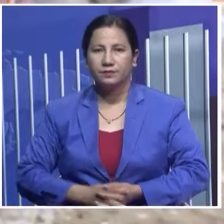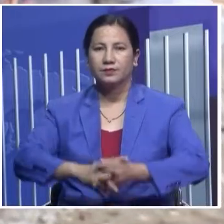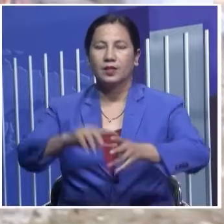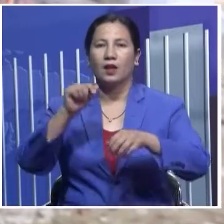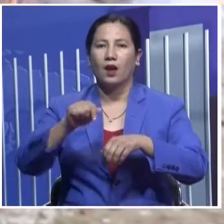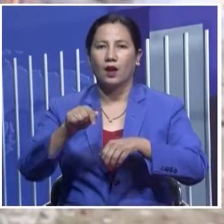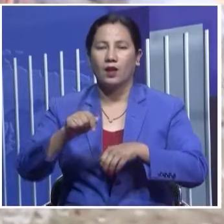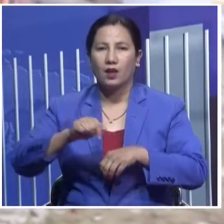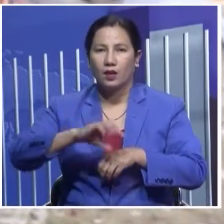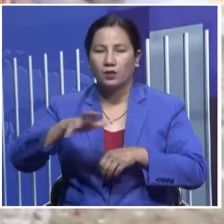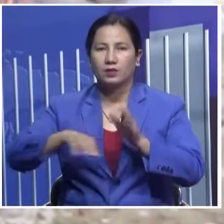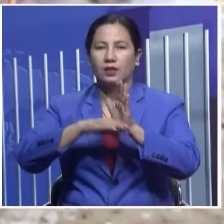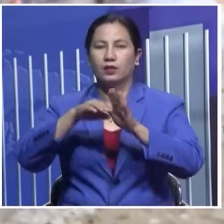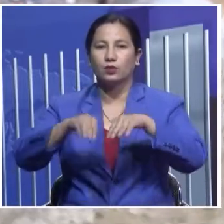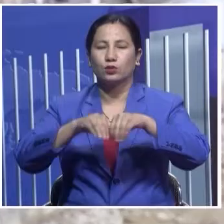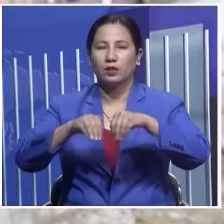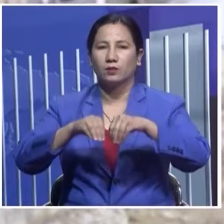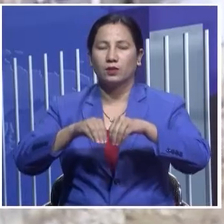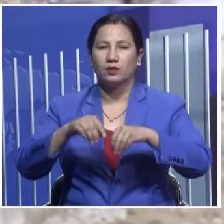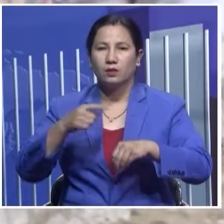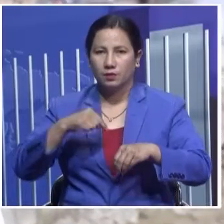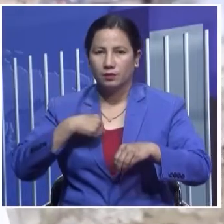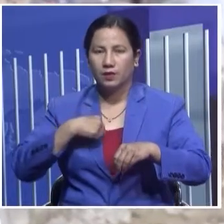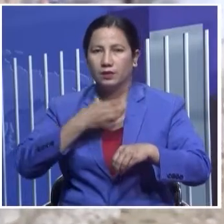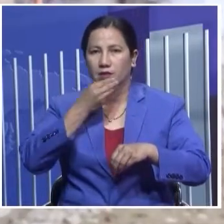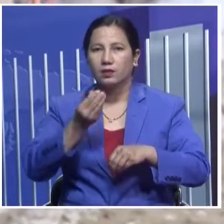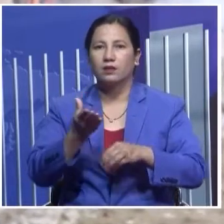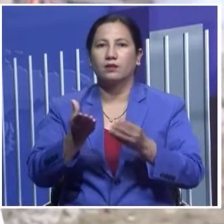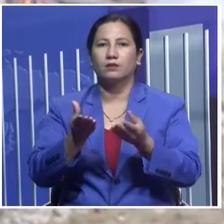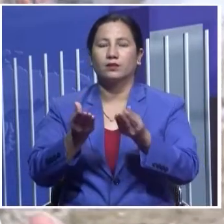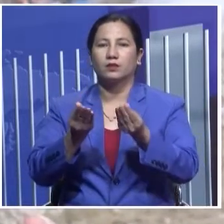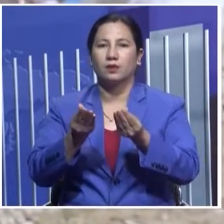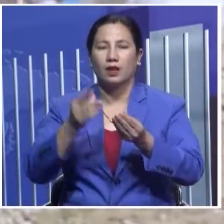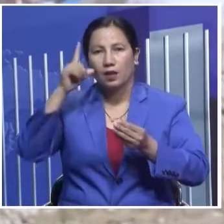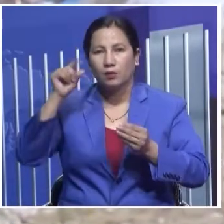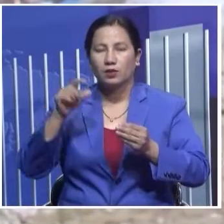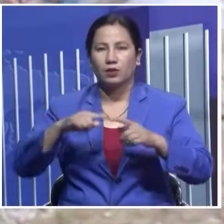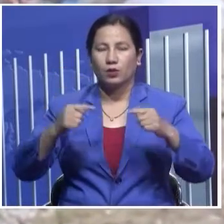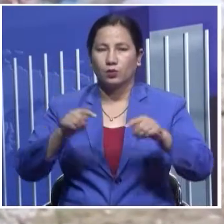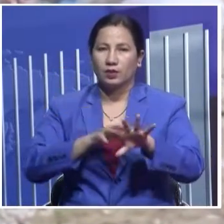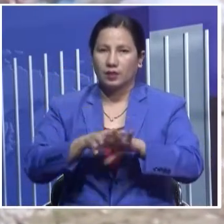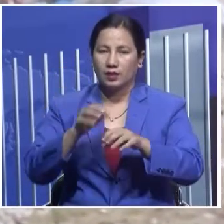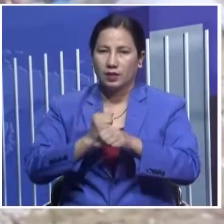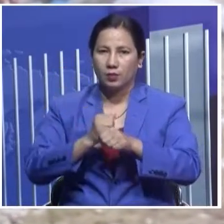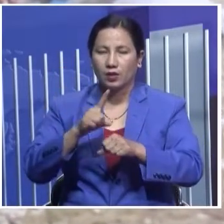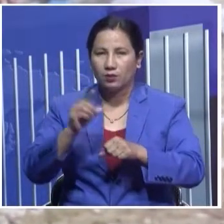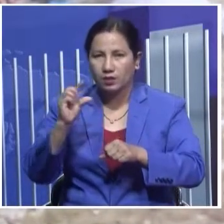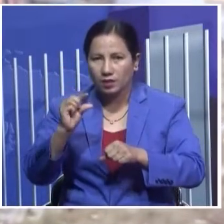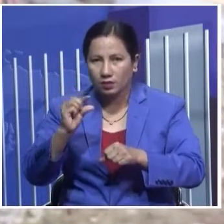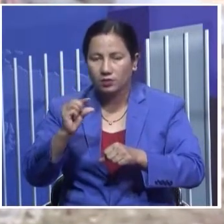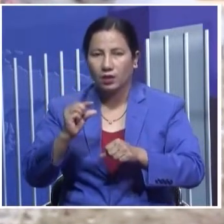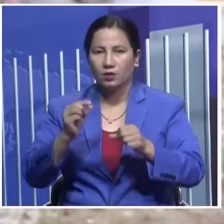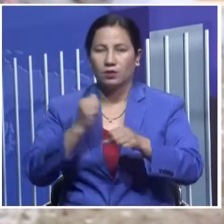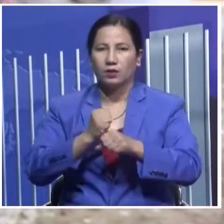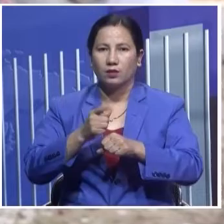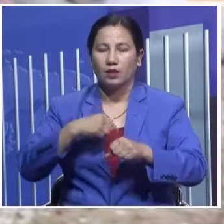अहिलेको स्थानीय चुनावपछि मैले हजरत अली मुसलमानले अपेक्षा गरेको कुनै धेरै काम होइन, एउटा सानो तिनो